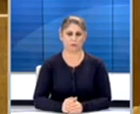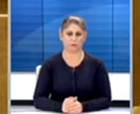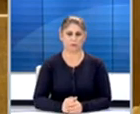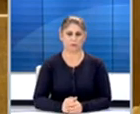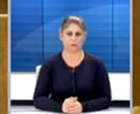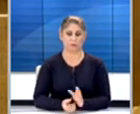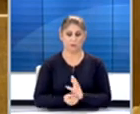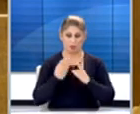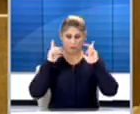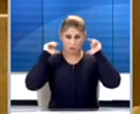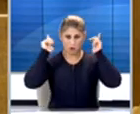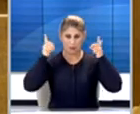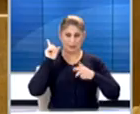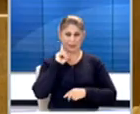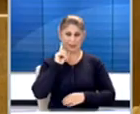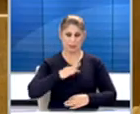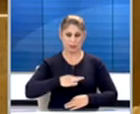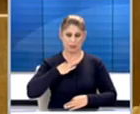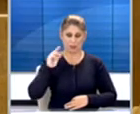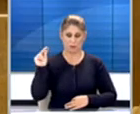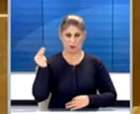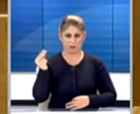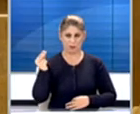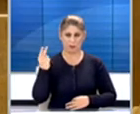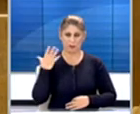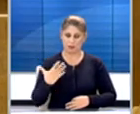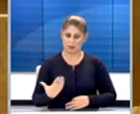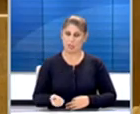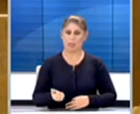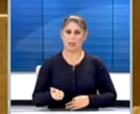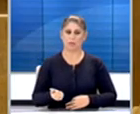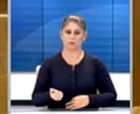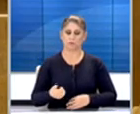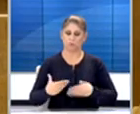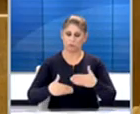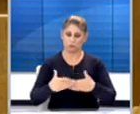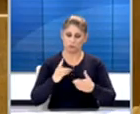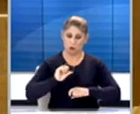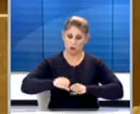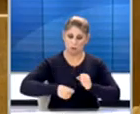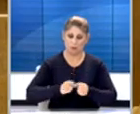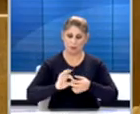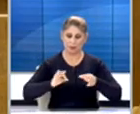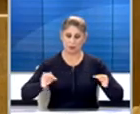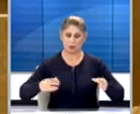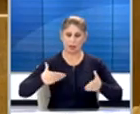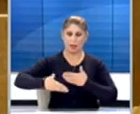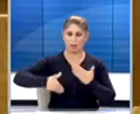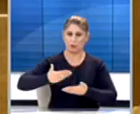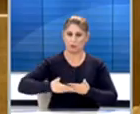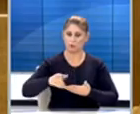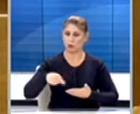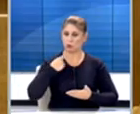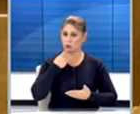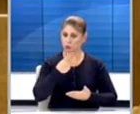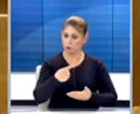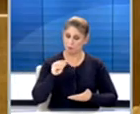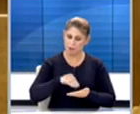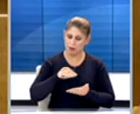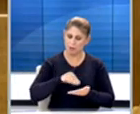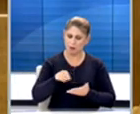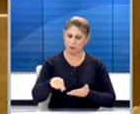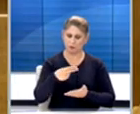Η Νέα Δημοκρατία, κυρίες και κύριοι βουλευτές, έχει επιδοθεί σε μια προσπάθεια ιστορικού αναθεωρητισμού. Το έχω ξαναπεί από αυτό το βήμα ξανά και